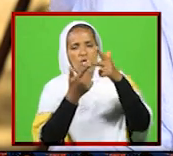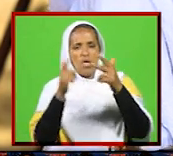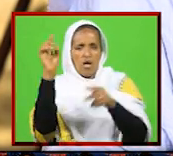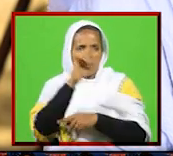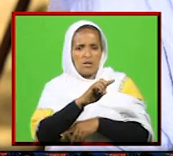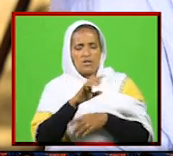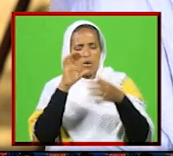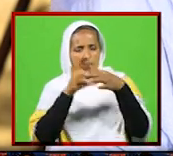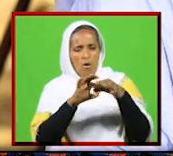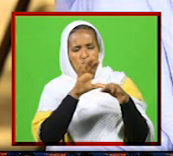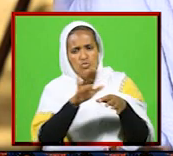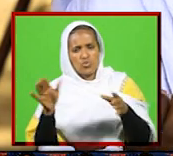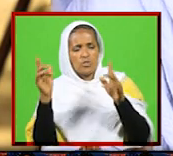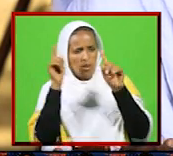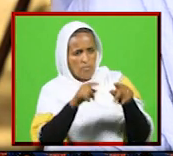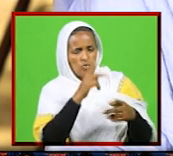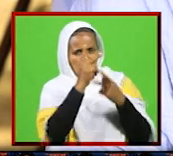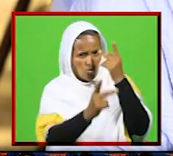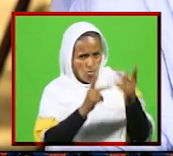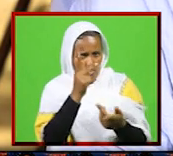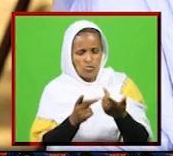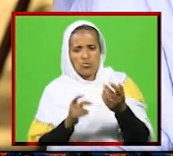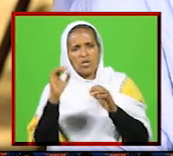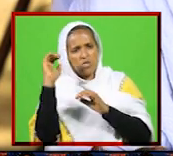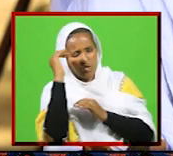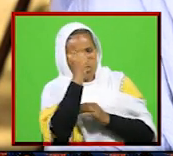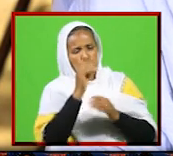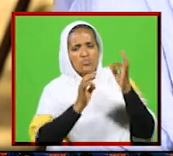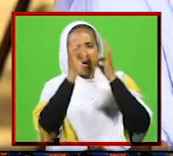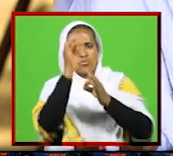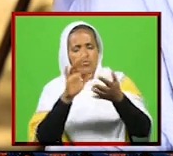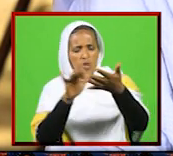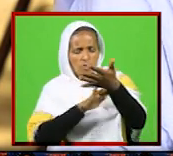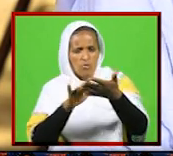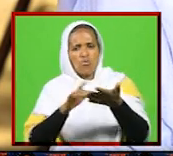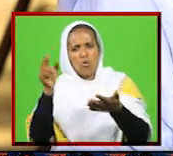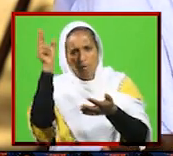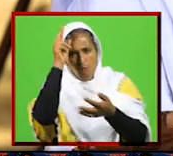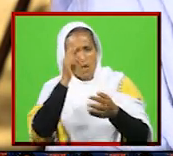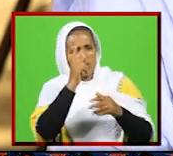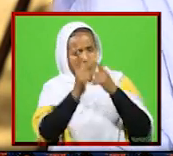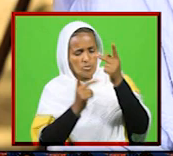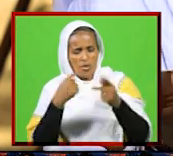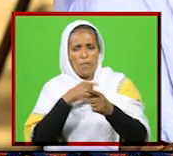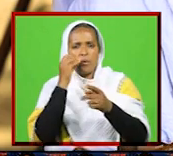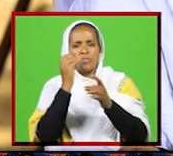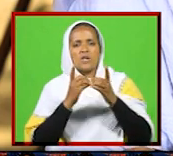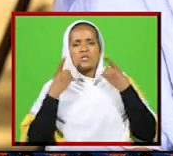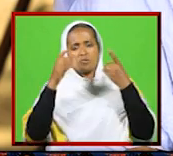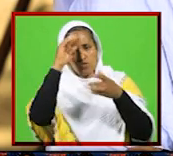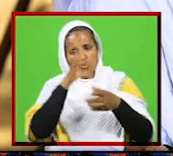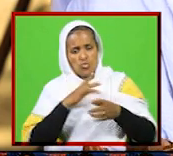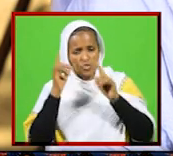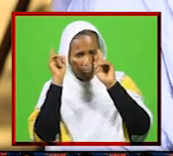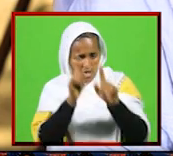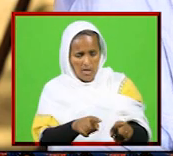ዛሬ ሶስተኛ ቀናችን ነው። የማህበሩ ልጆችም እየመጡ እንዲያዩ እንዲቀርጹ ታሪኩን እንዲያጠኑ ባህልና ቱሪዝምም እኛም ደግሞ የቤተ ክህነት